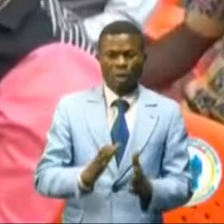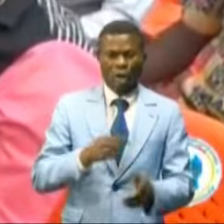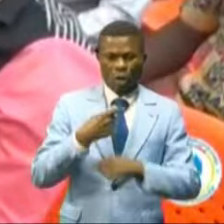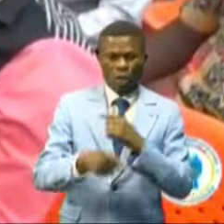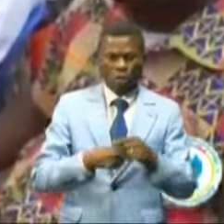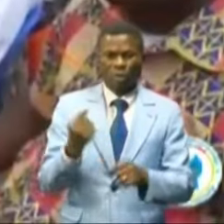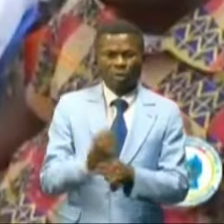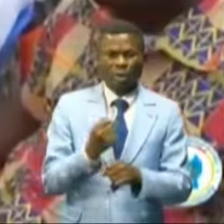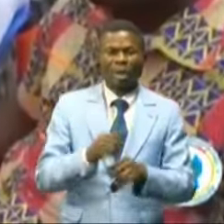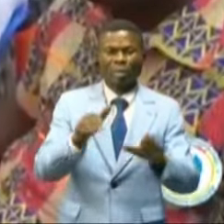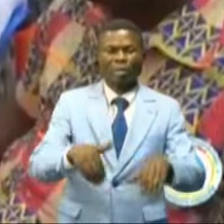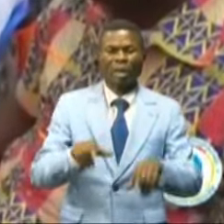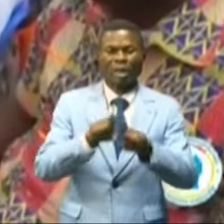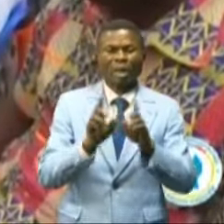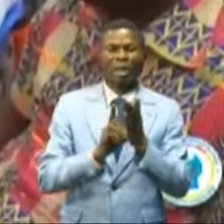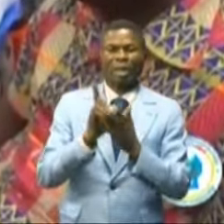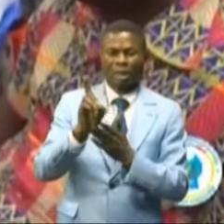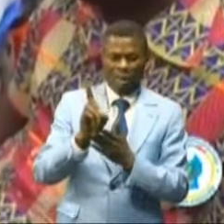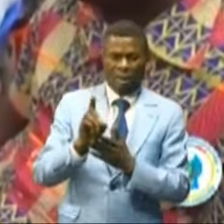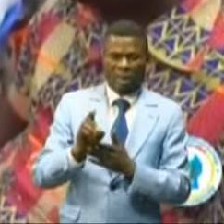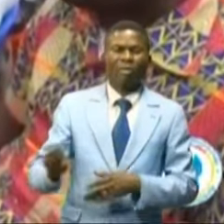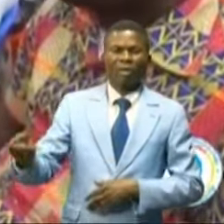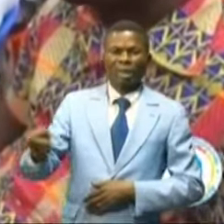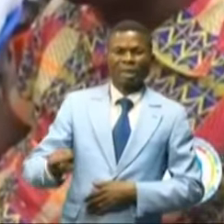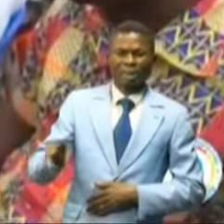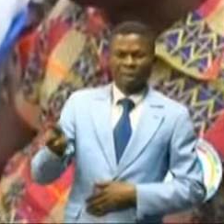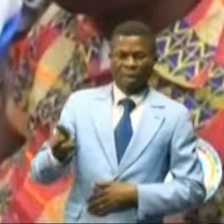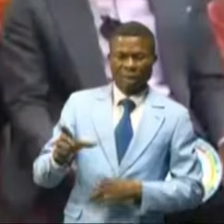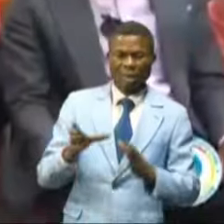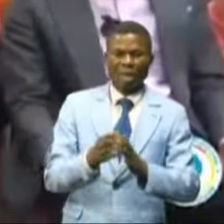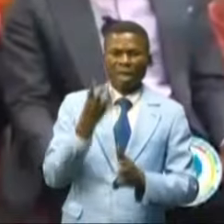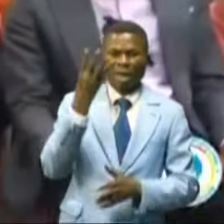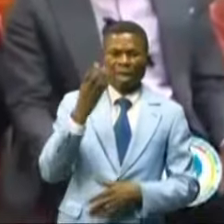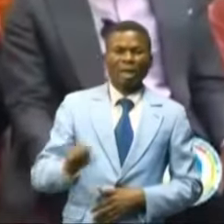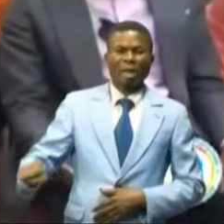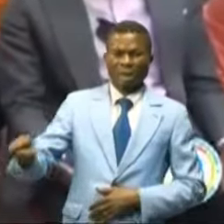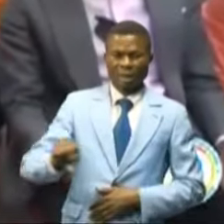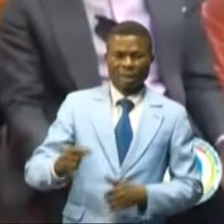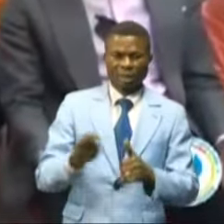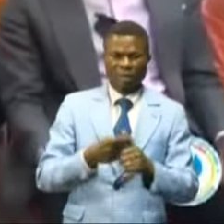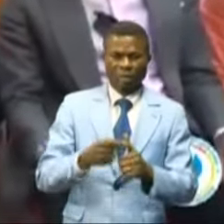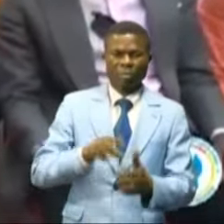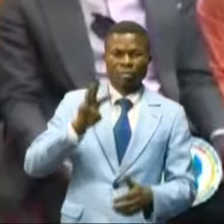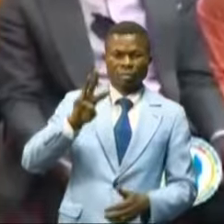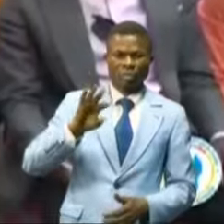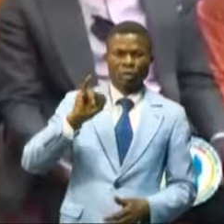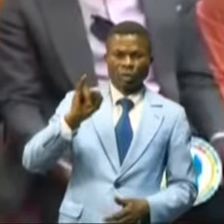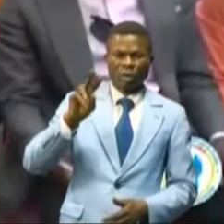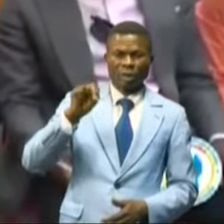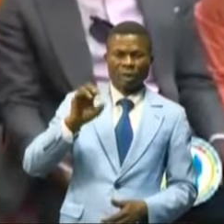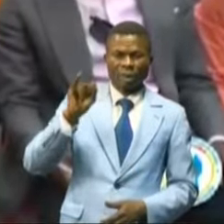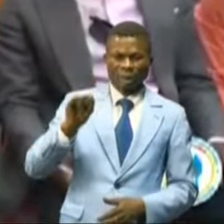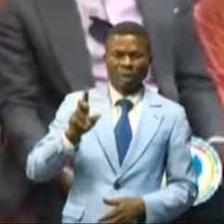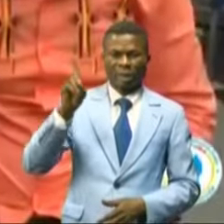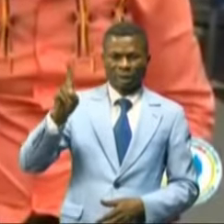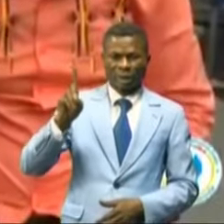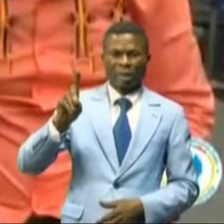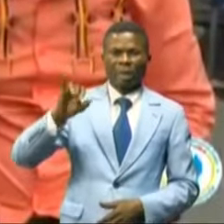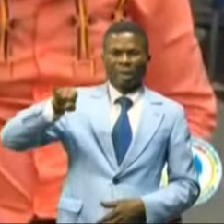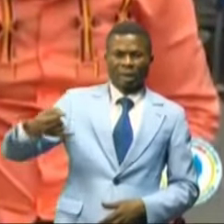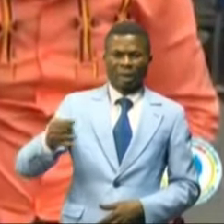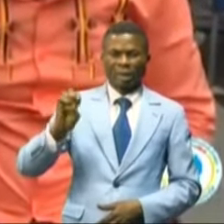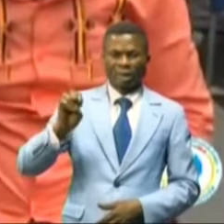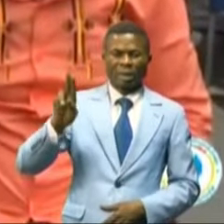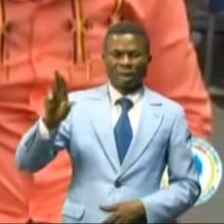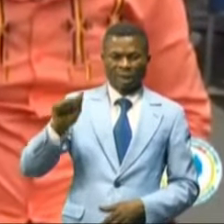de l'agriculture et le développement du dit secteur. Avec ces 4 secteurs, à savoir Wini, Djera, Lofoi et